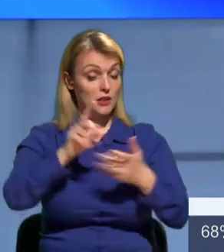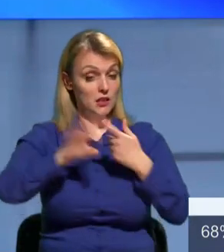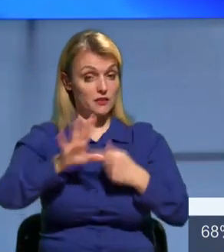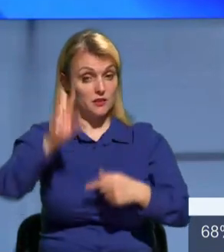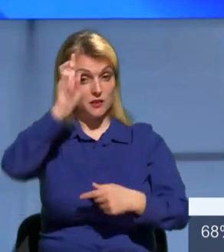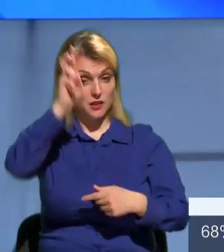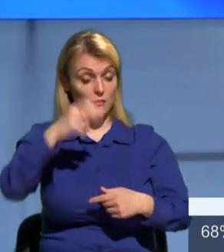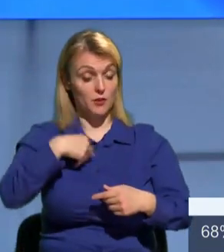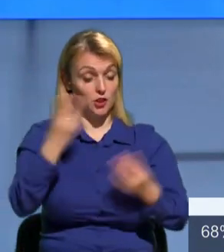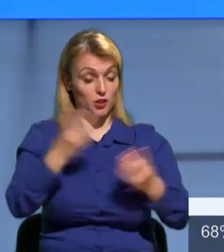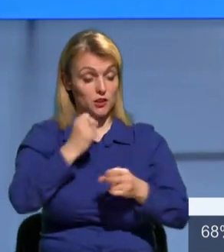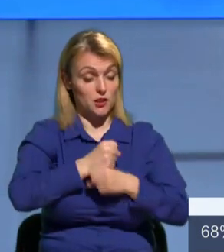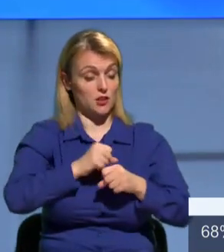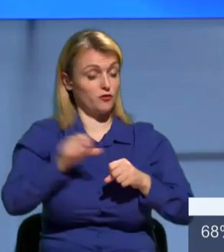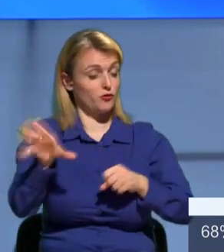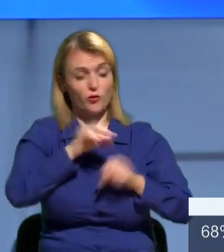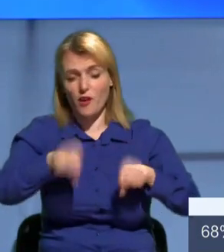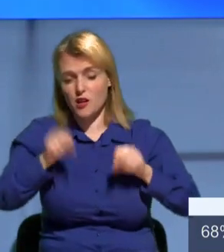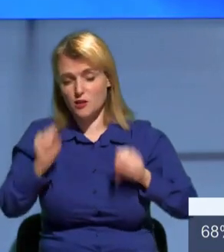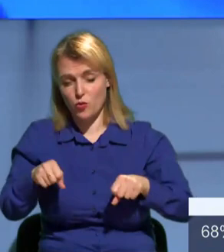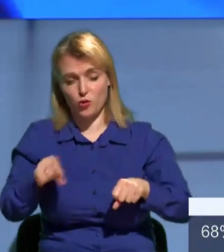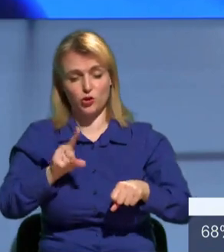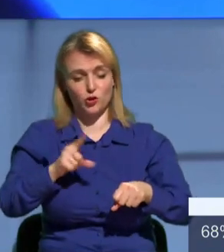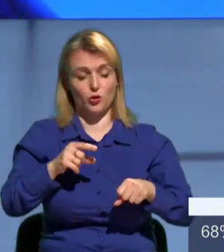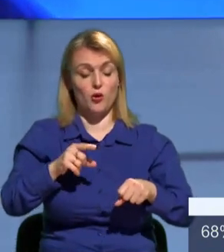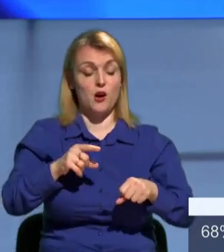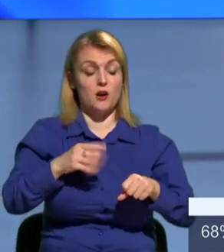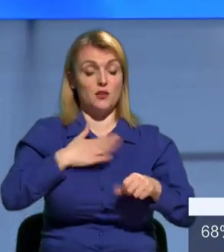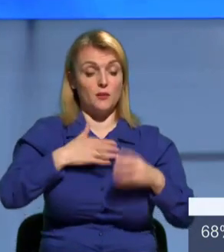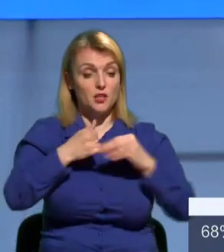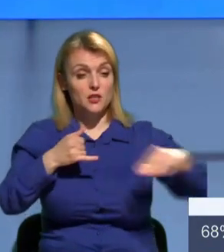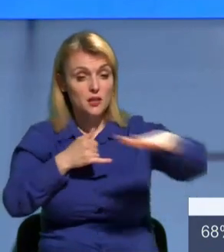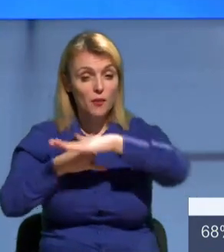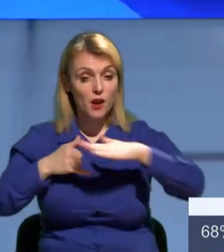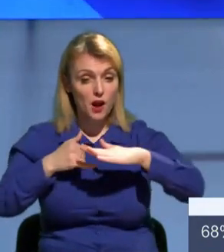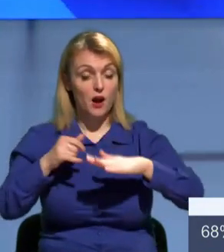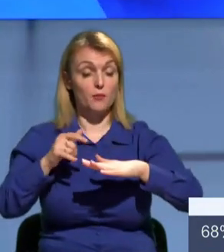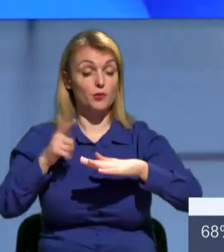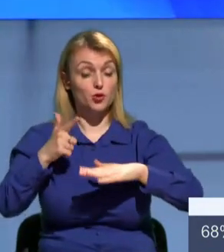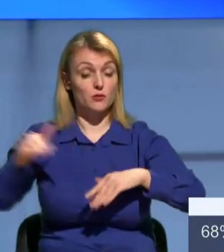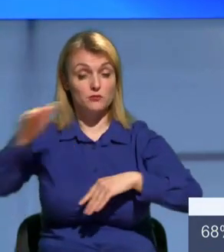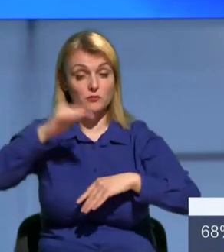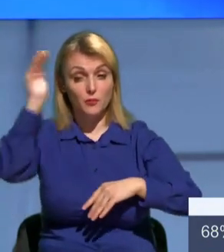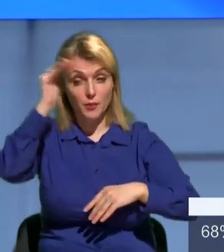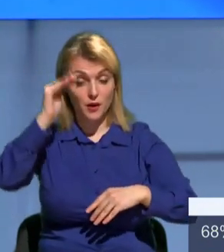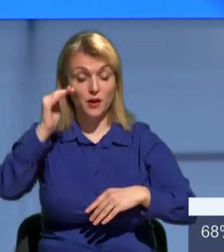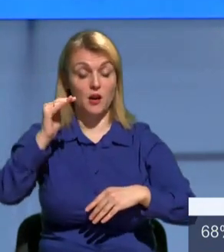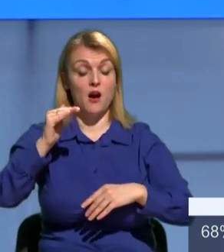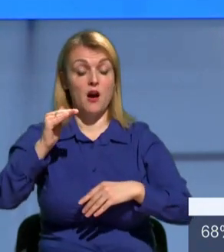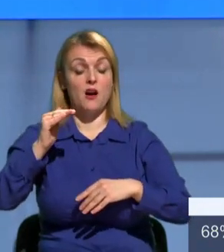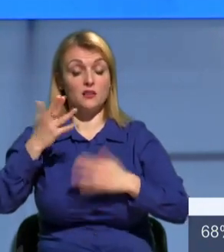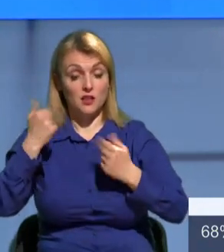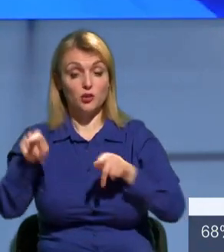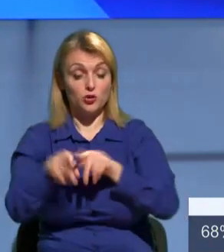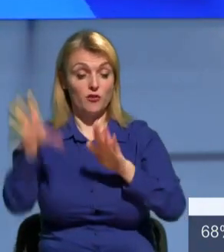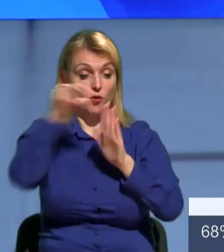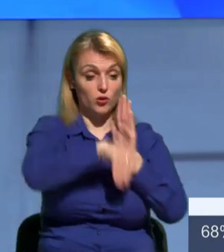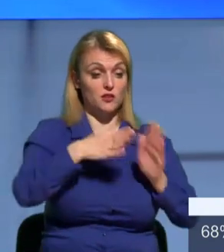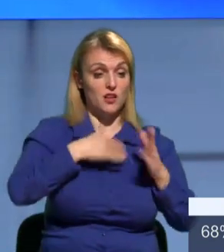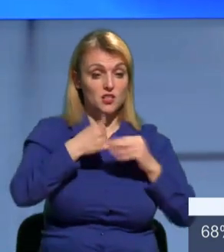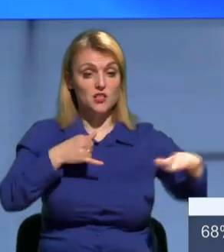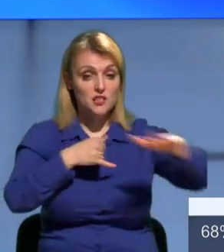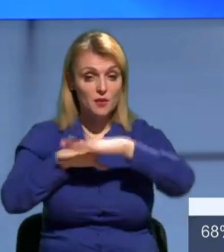ca pe teritoriul Republicii Moldova, să Transnistria este teritoriul Republicii Moldova, să nu fie trupe sau muniție ale altor state.